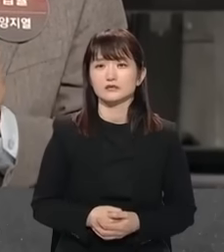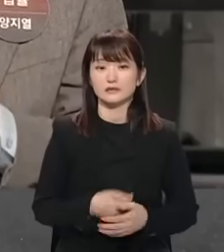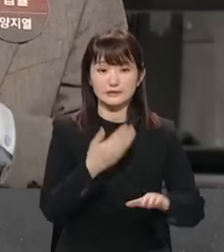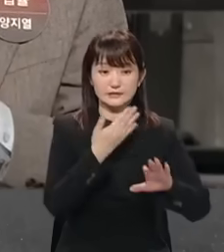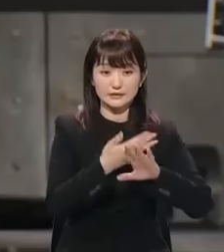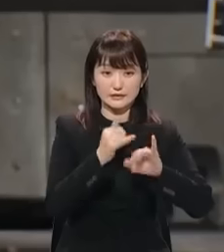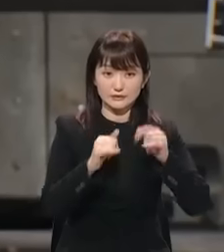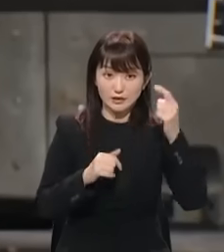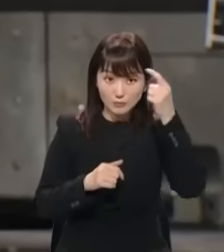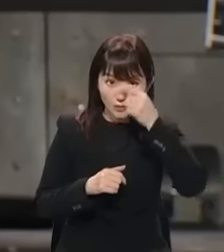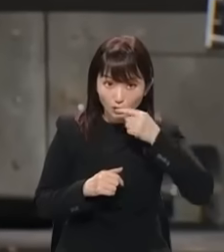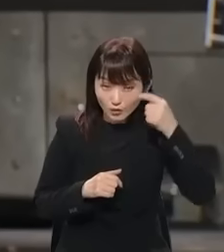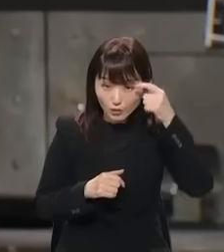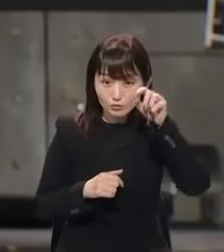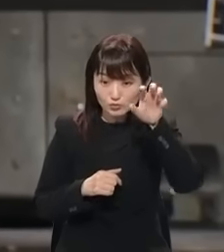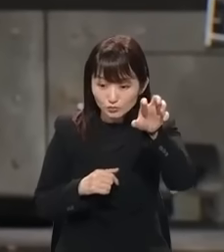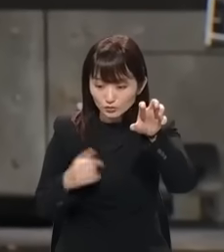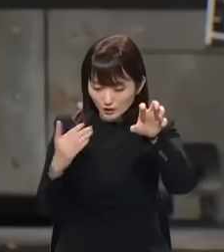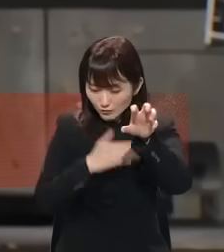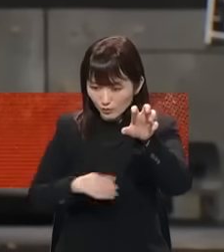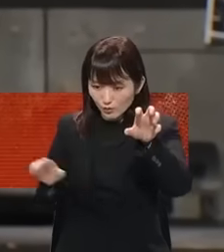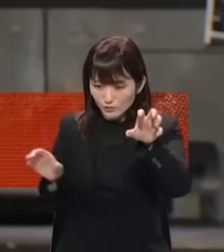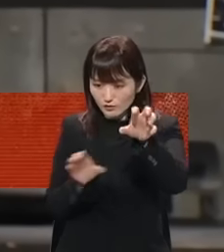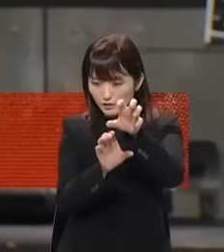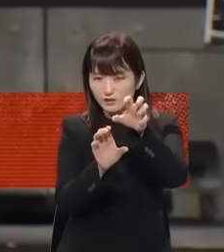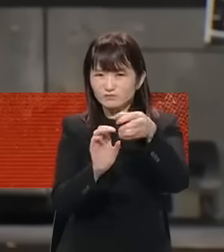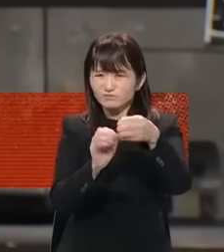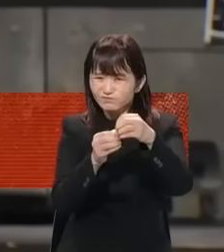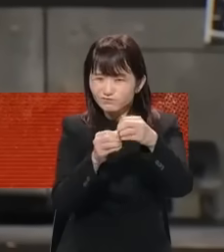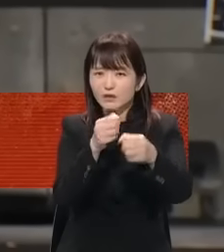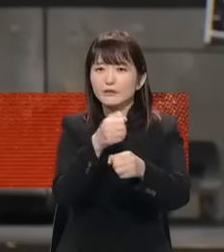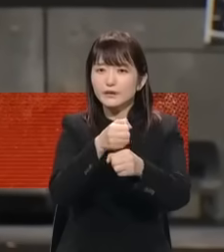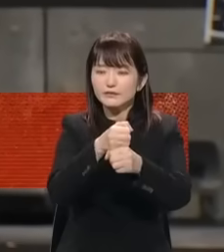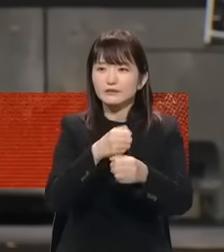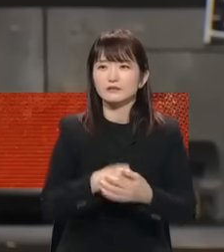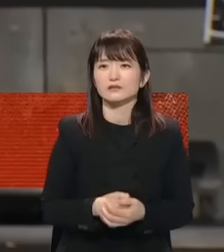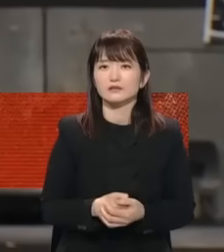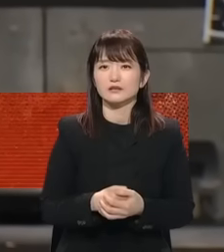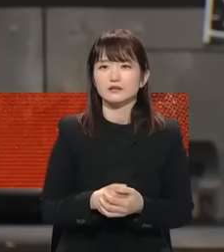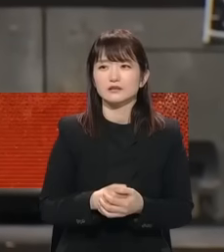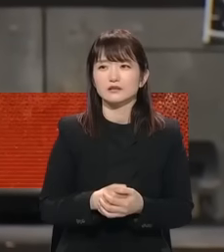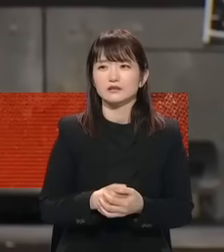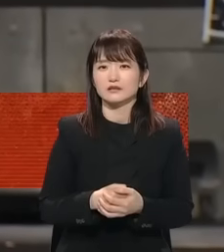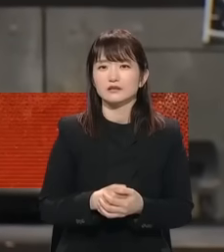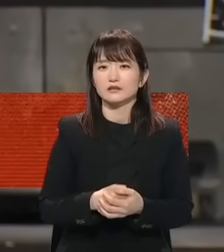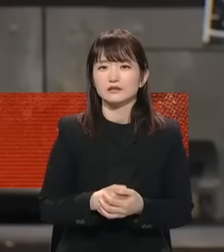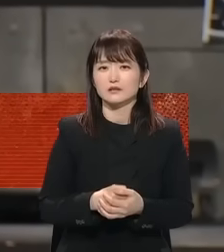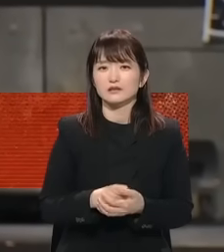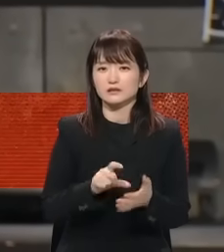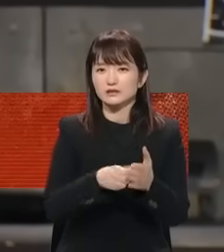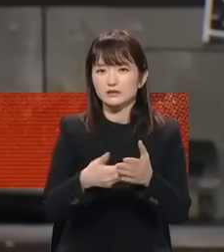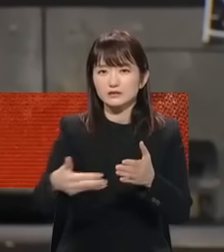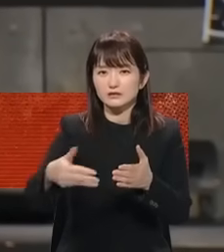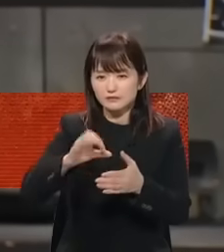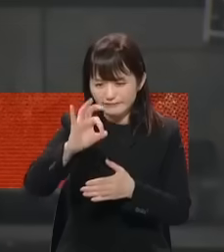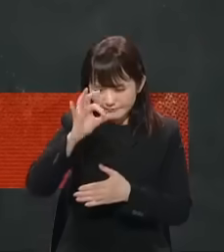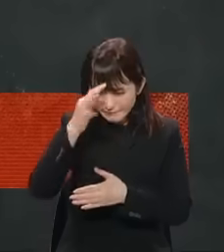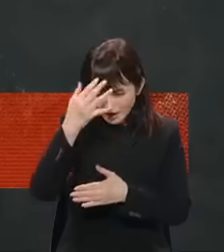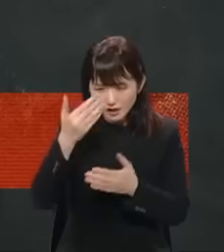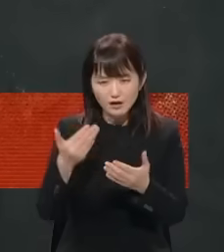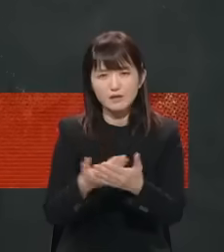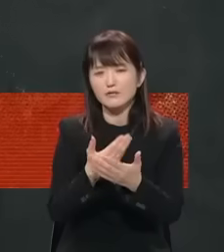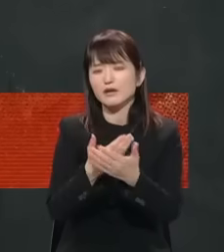얼굴이라던가 영상 같은 거 합성해서 만들었는데 날이 갈수록 좋아지고 있 좋아진다는 표현이 여기서 으니까 이상합니다만 굉장히